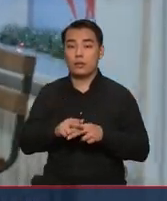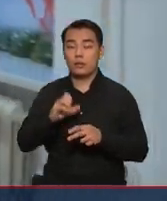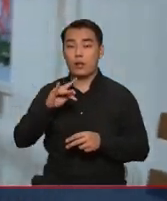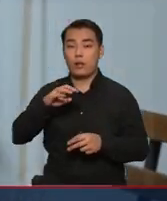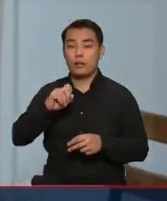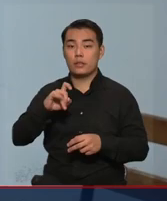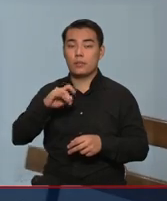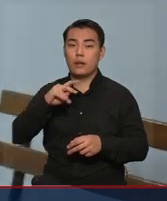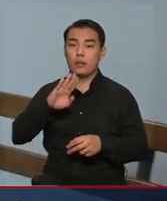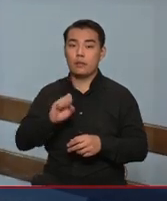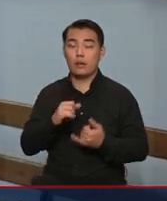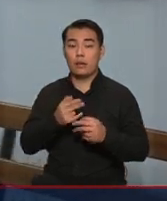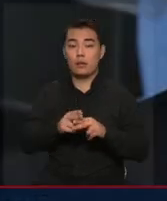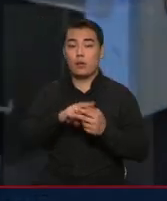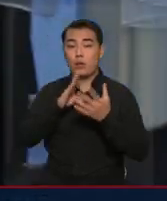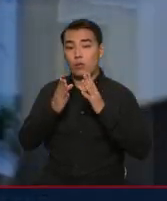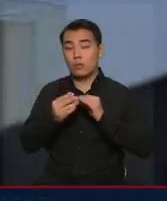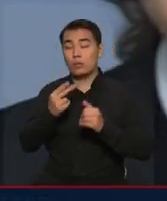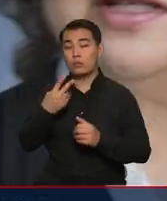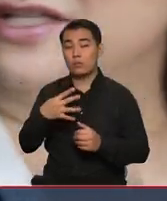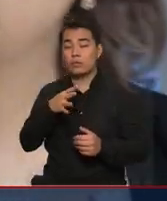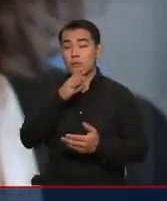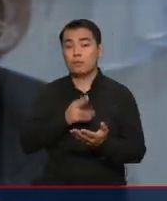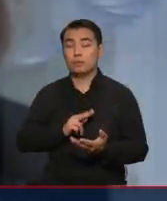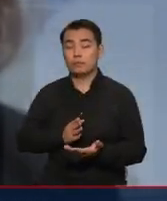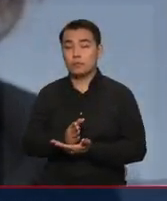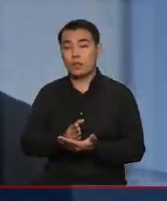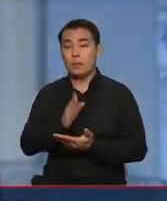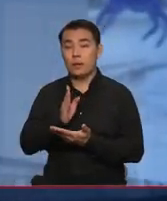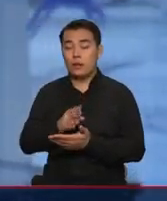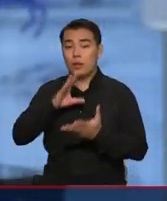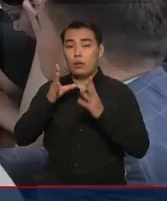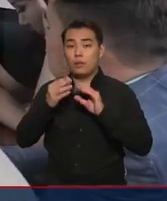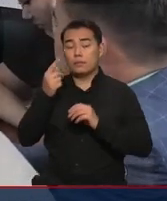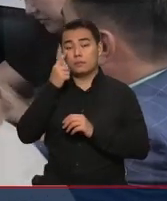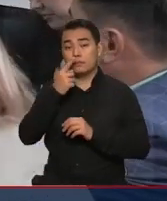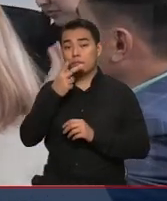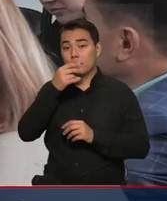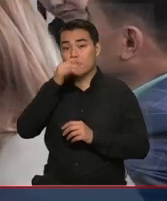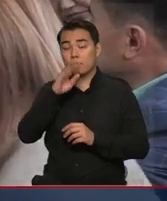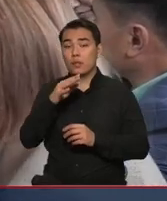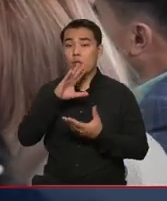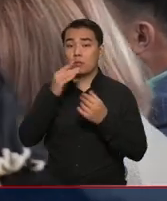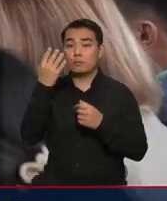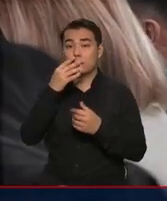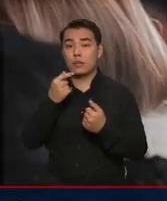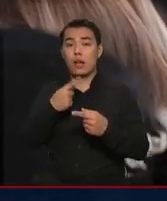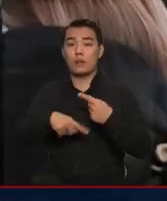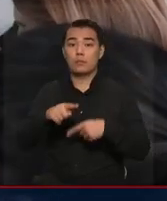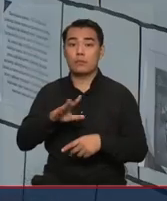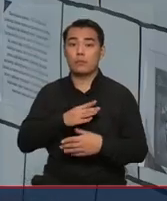Сағынбаева. Ол білім беру саласында 40 жылға жуық еңбек етіп келеді. Ұстаздық жолында жарық дүниені көре алмайтын талай жанның жанарын қайта қалпына